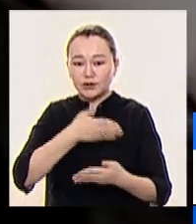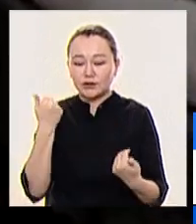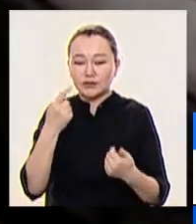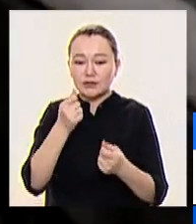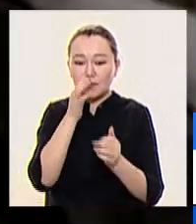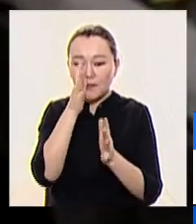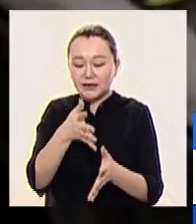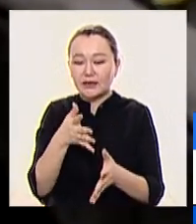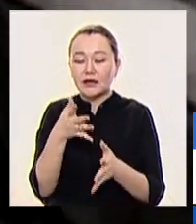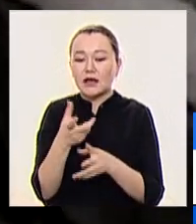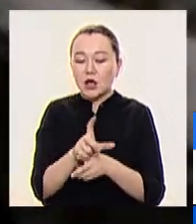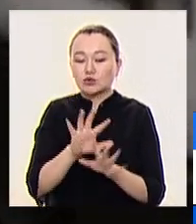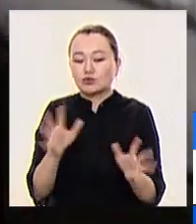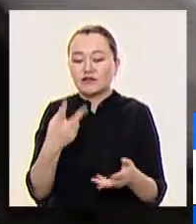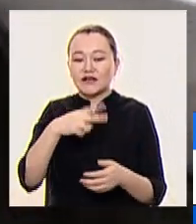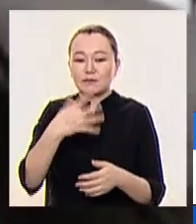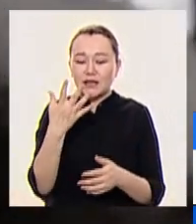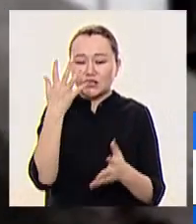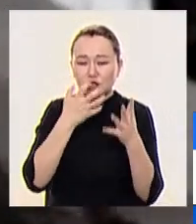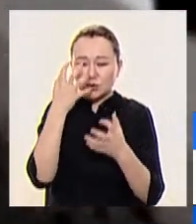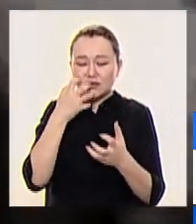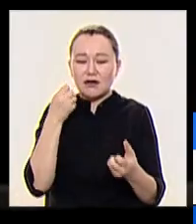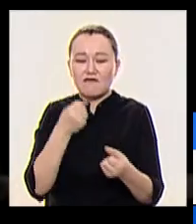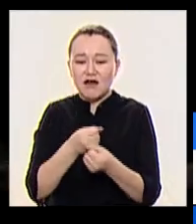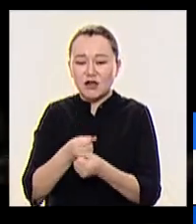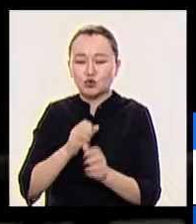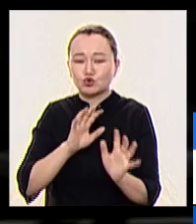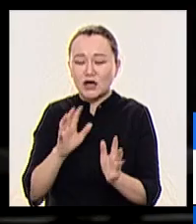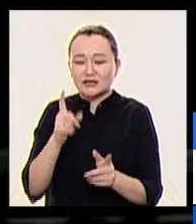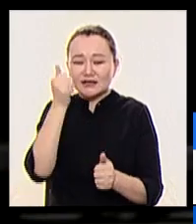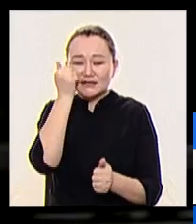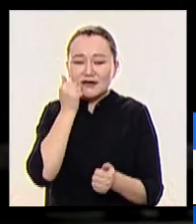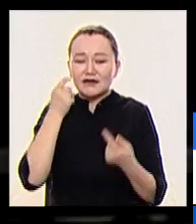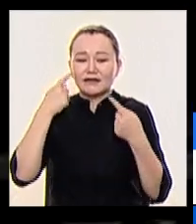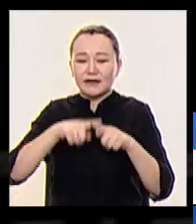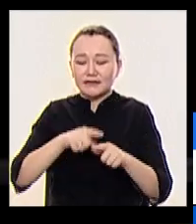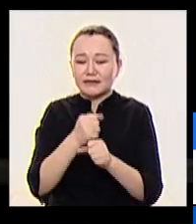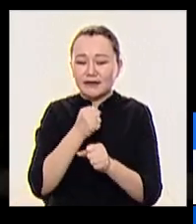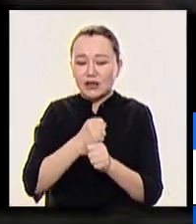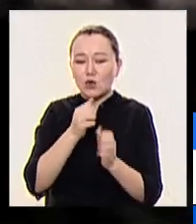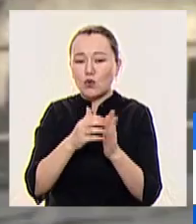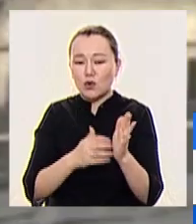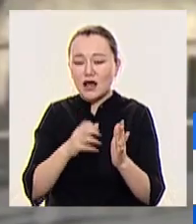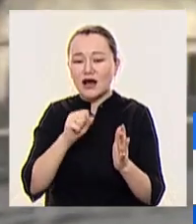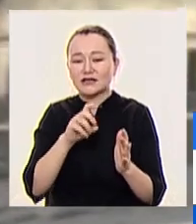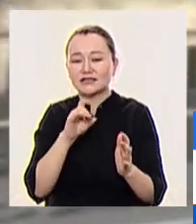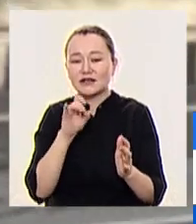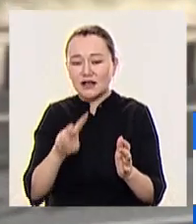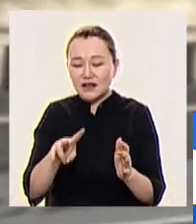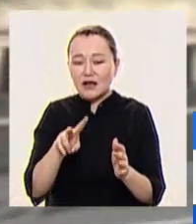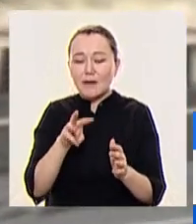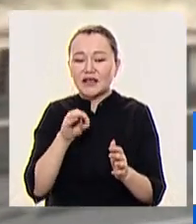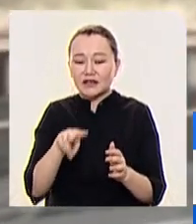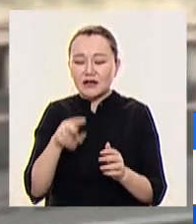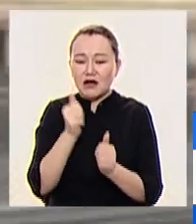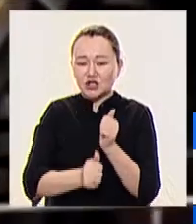последние 5 лет на комбинате произошло 25 серьезных аварий. А из-за износа агрегатов по обработке угля ArcelorMittal вынужден